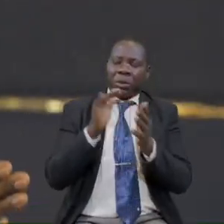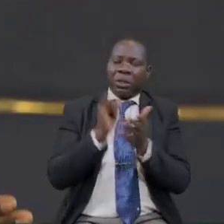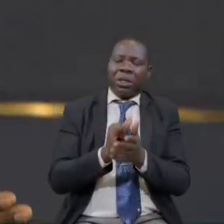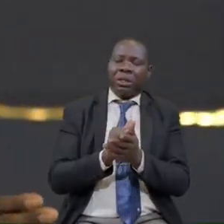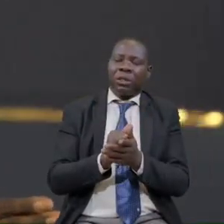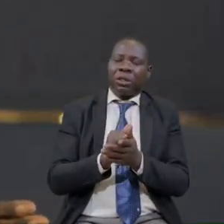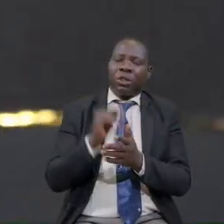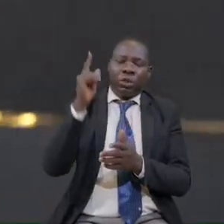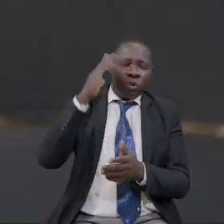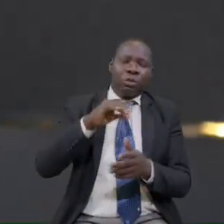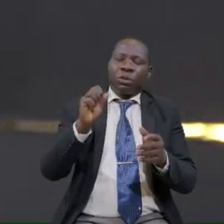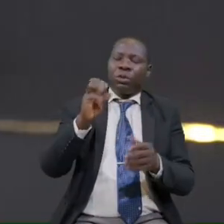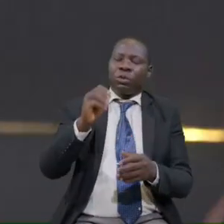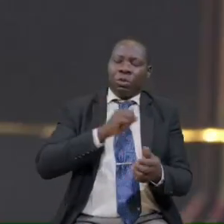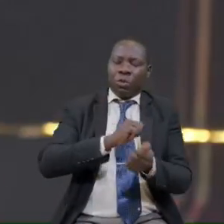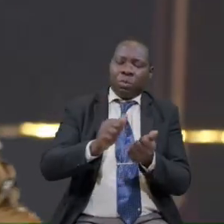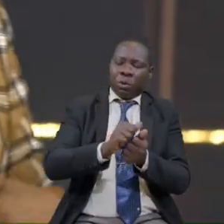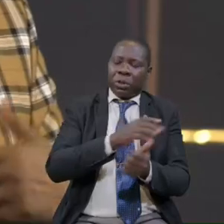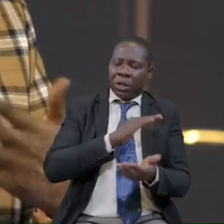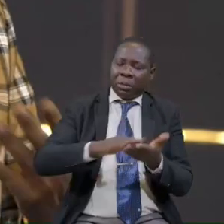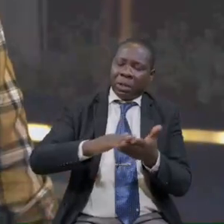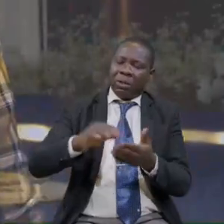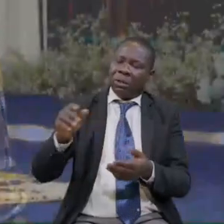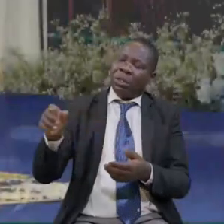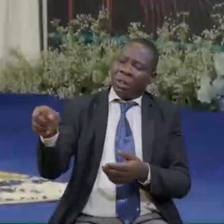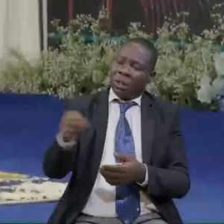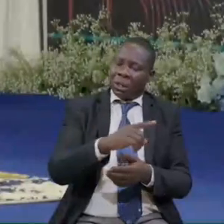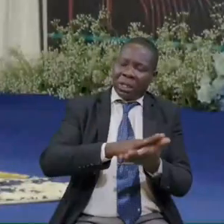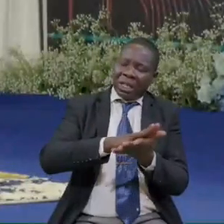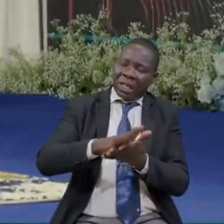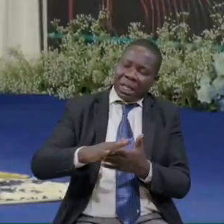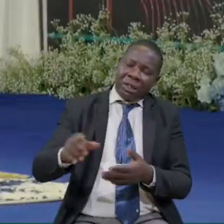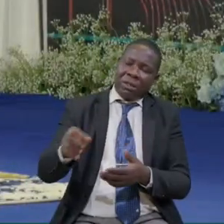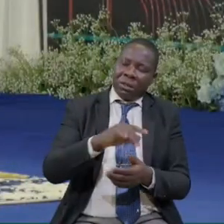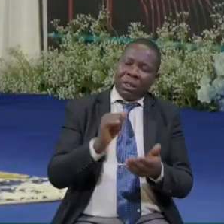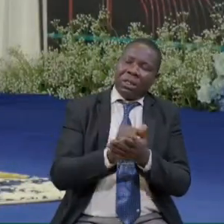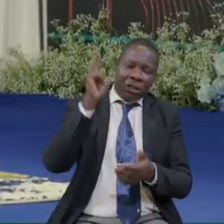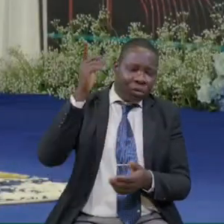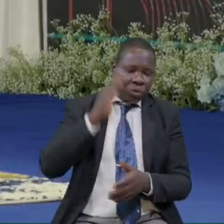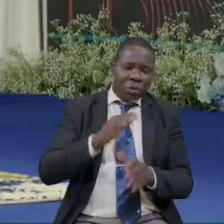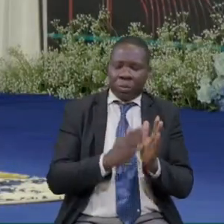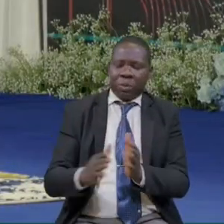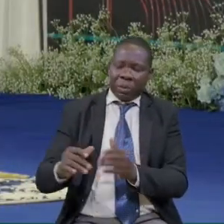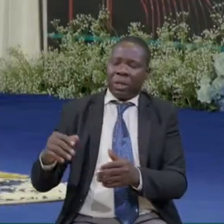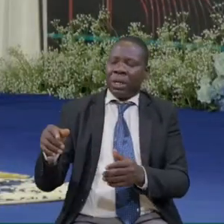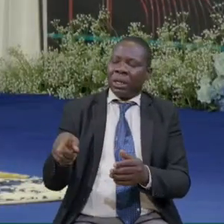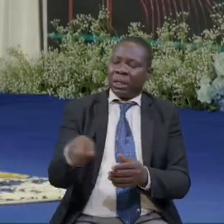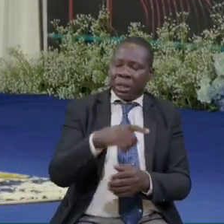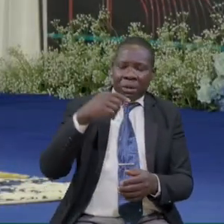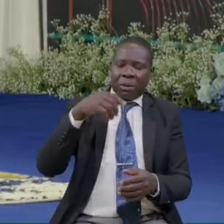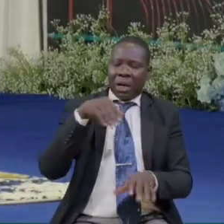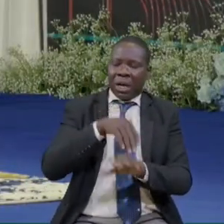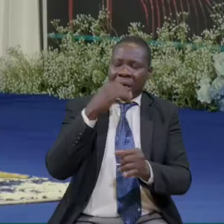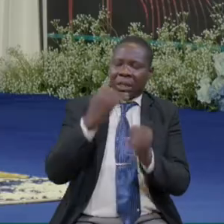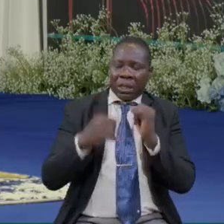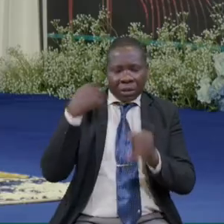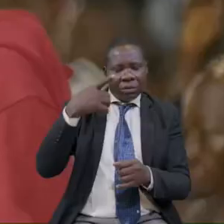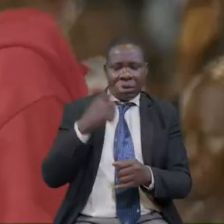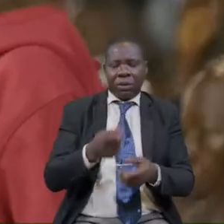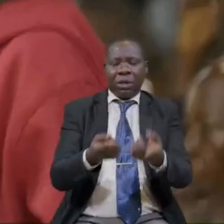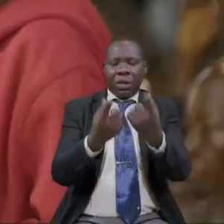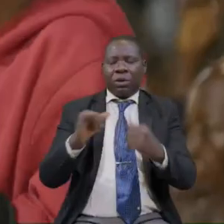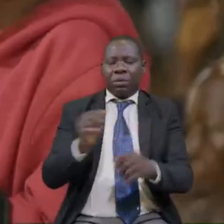les purifies et que tu leur pardonnes afin de les préparer finalement pour le royaume à venir au